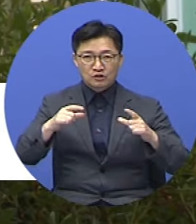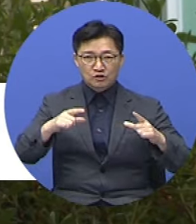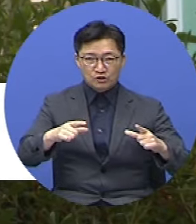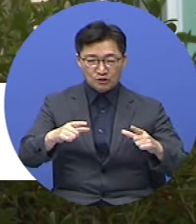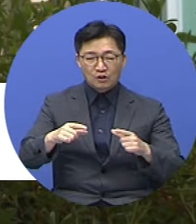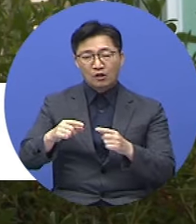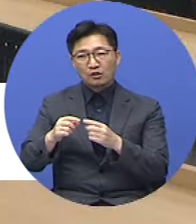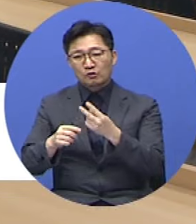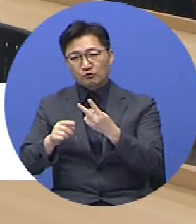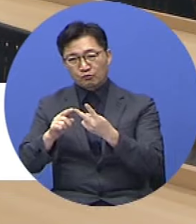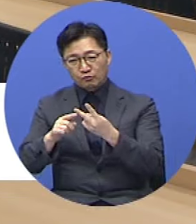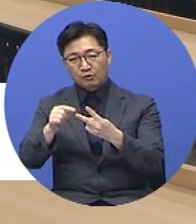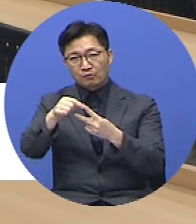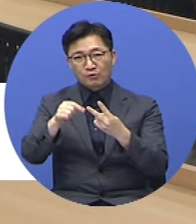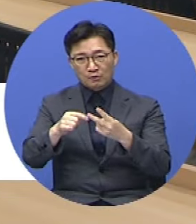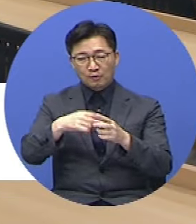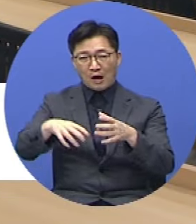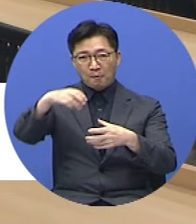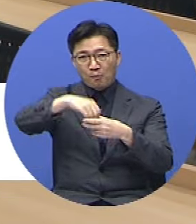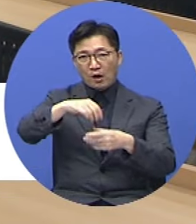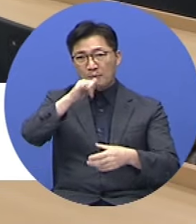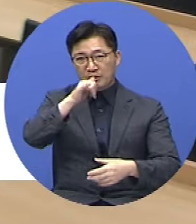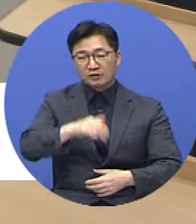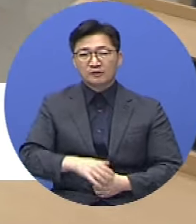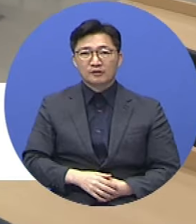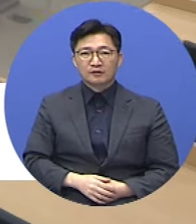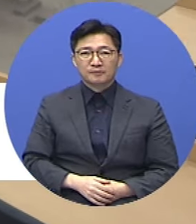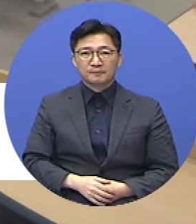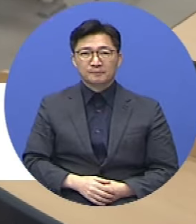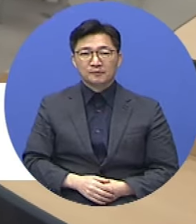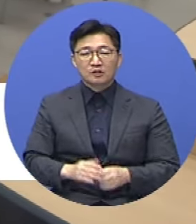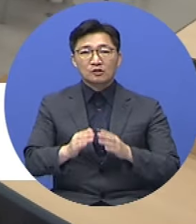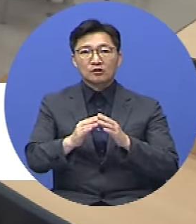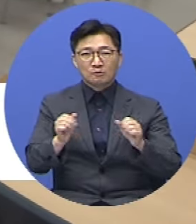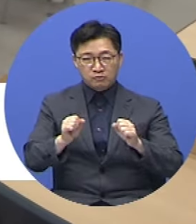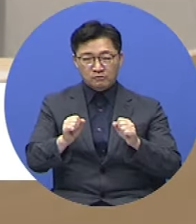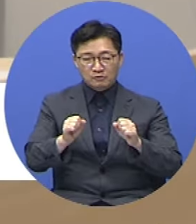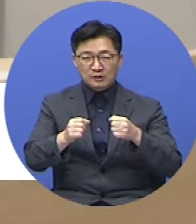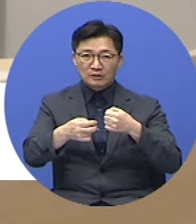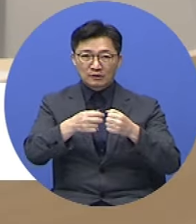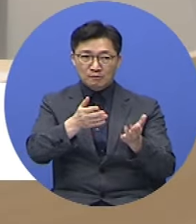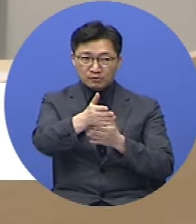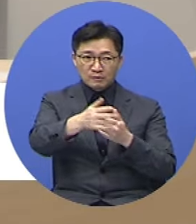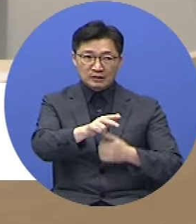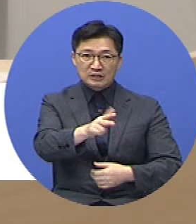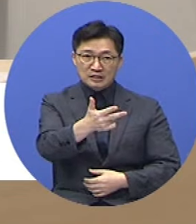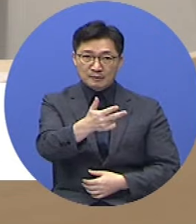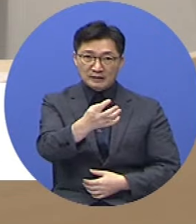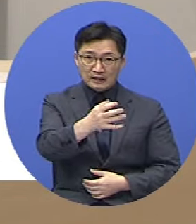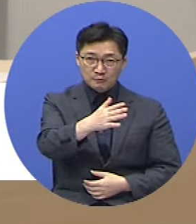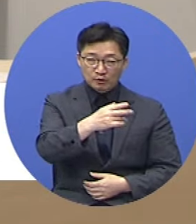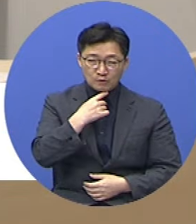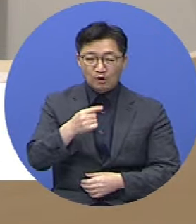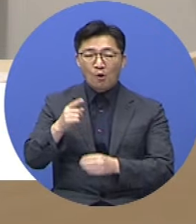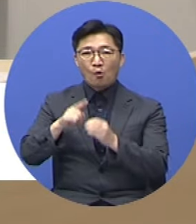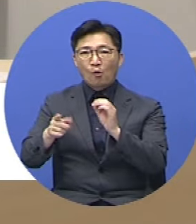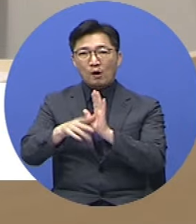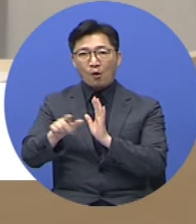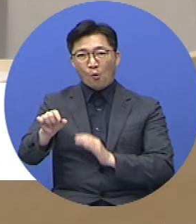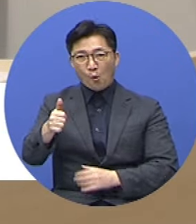원광대는 아 5명이 포함되 있었습니다 전북대의 대는 740여 명 광대 의대는